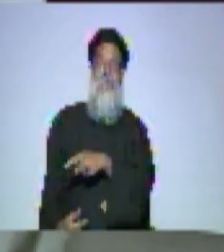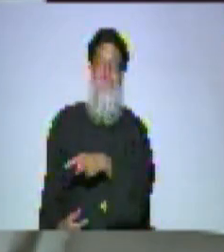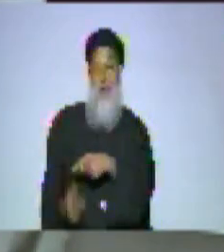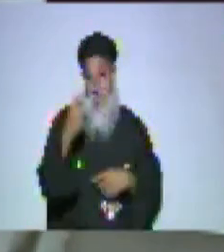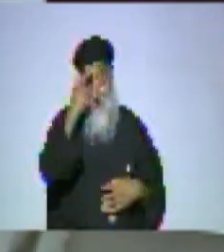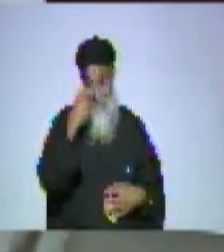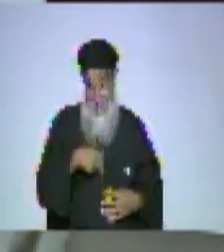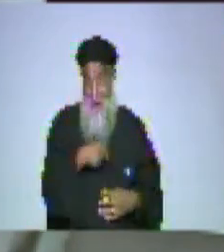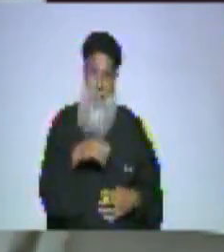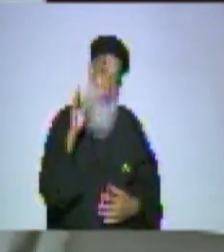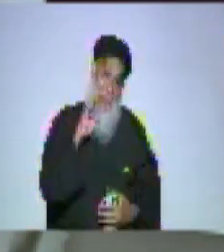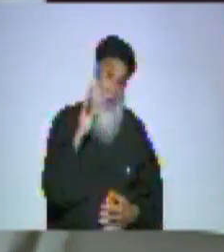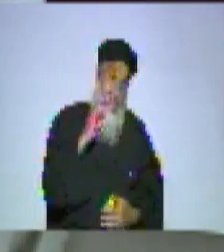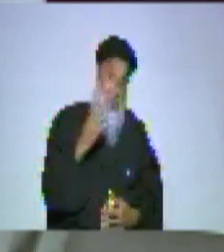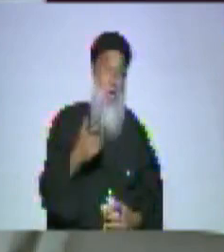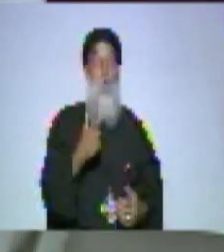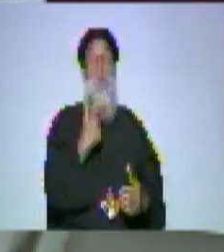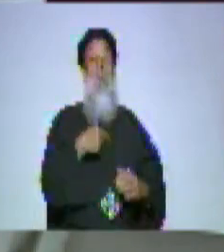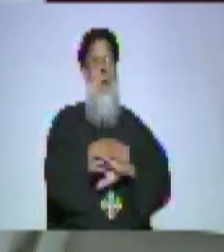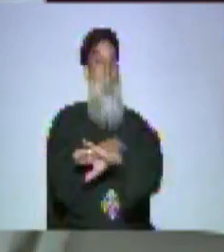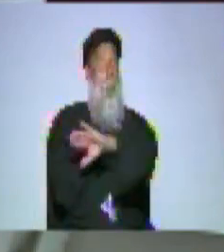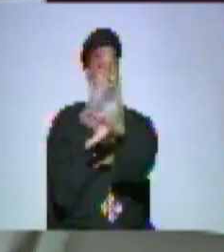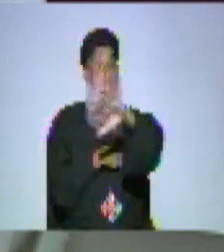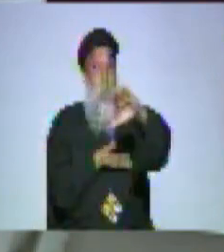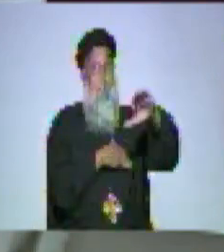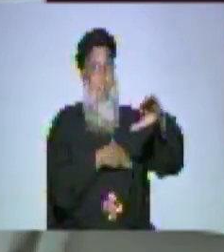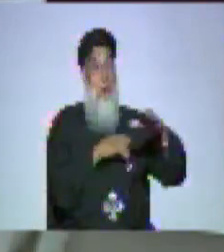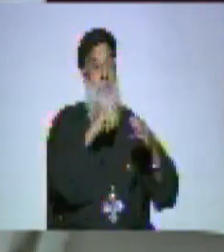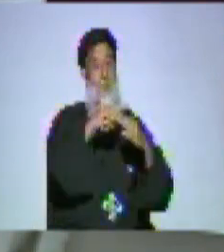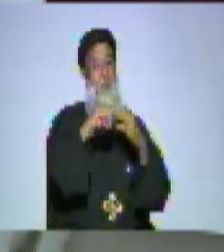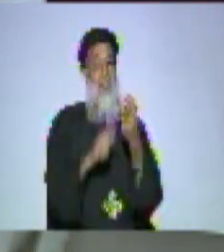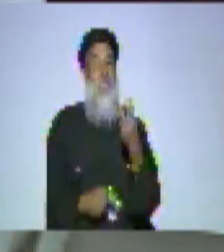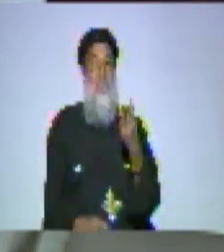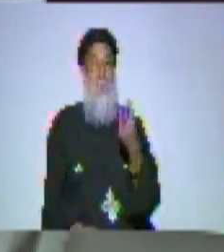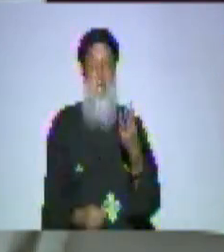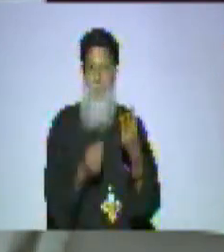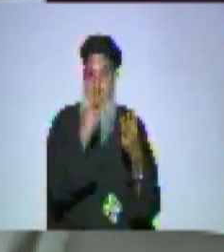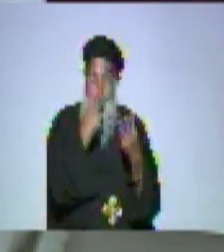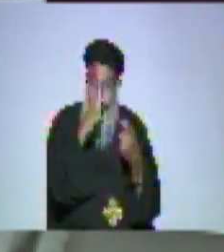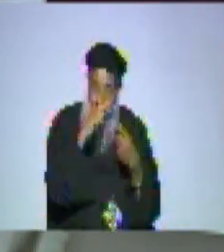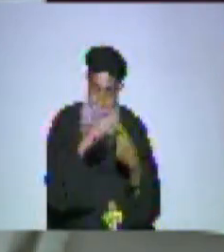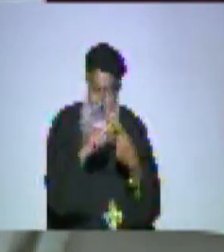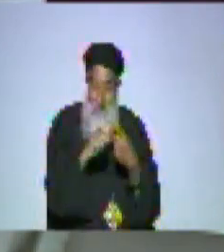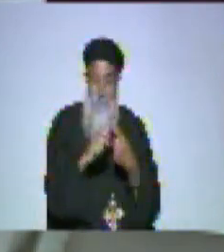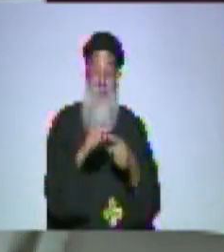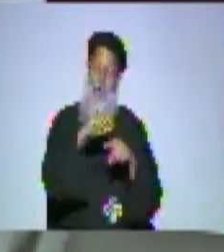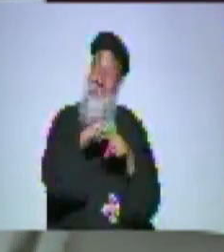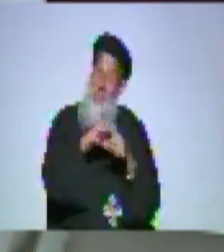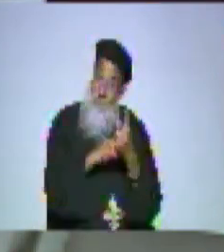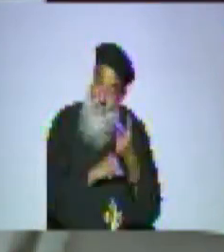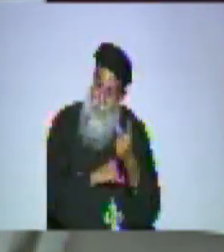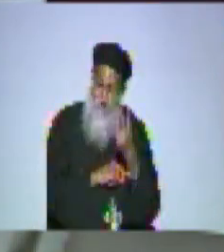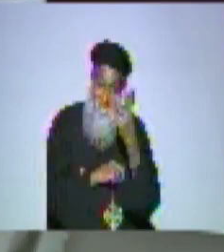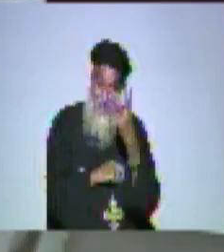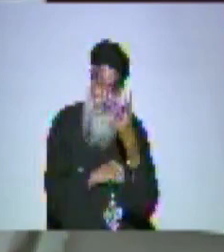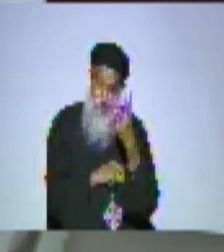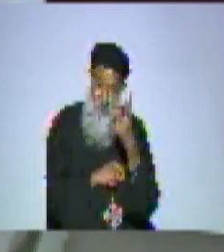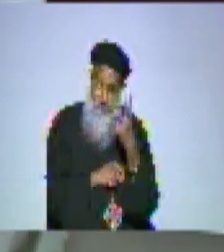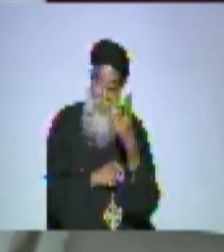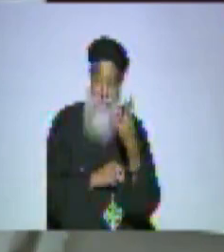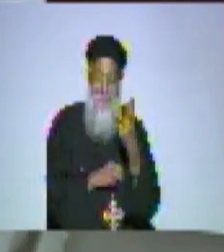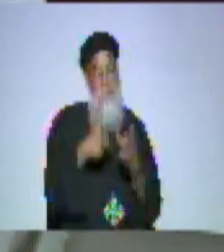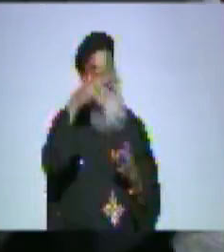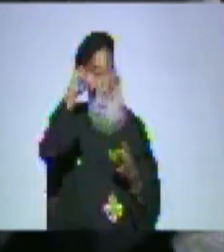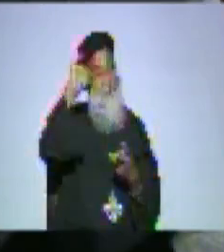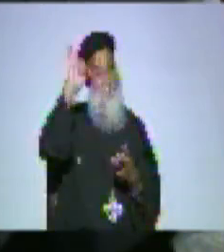الزروع والنبا والعشب ونبات الحقل كل شيء ايوه حاجه جميله